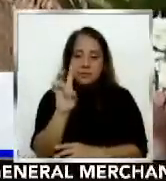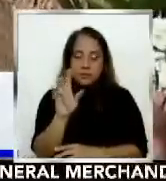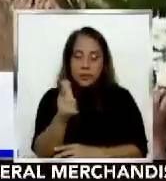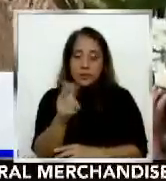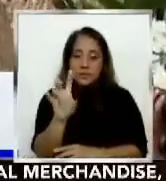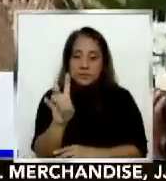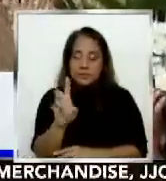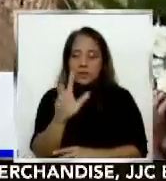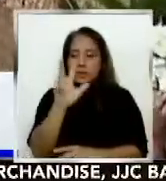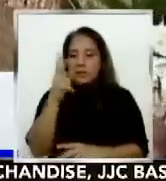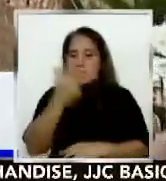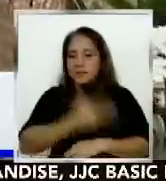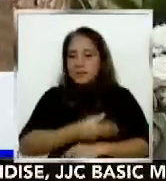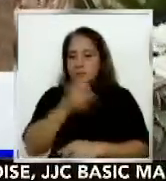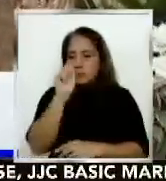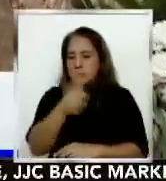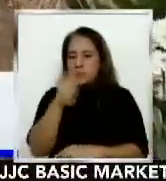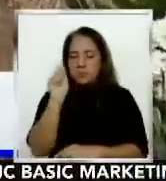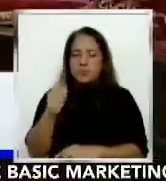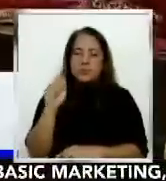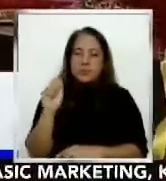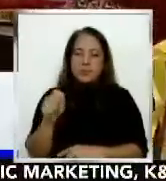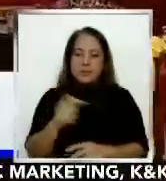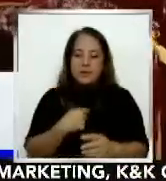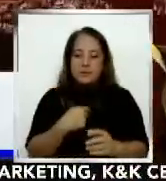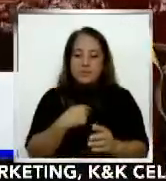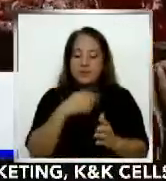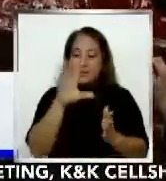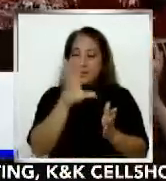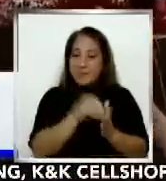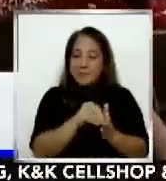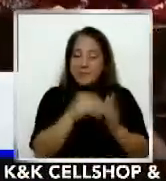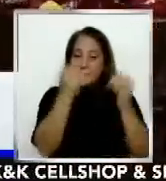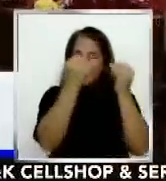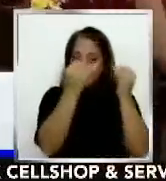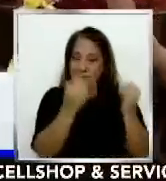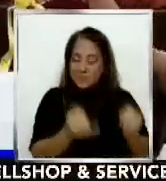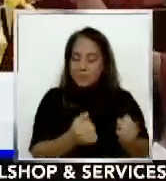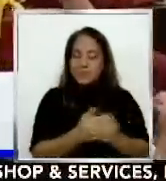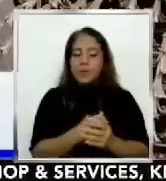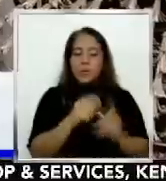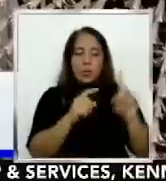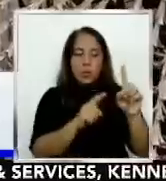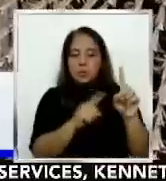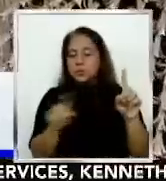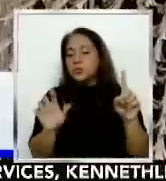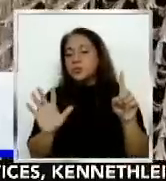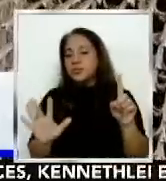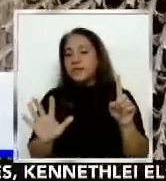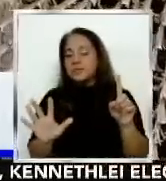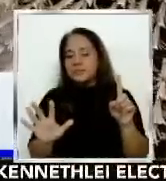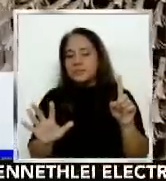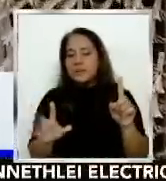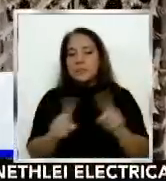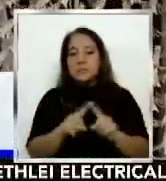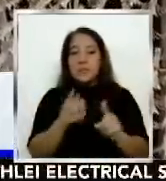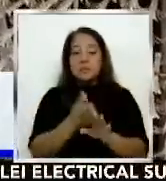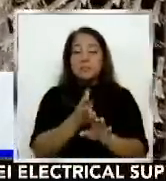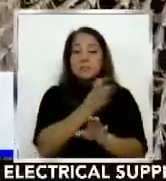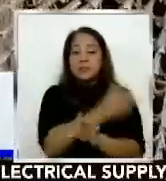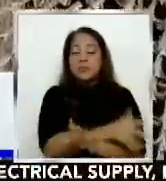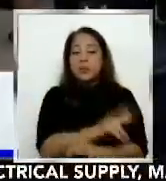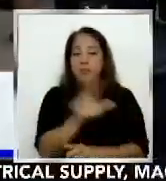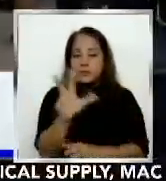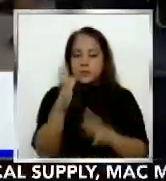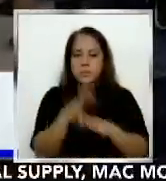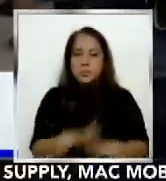o pagbabasbas sa mga replika ng imahen, alauna ng hapon hanggang alas 5 ng hapon. Pero bago pa mag-alas 3, natapos na agad